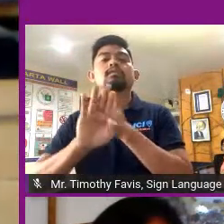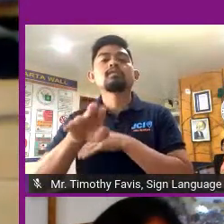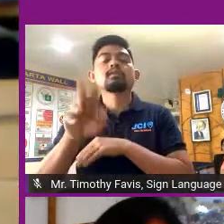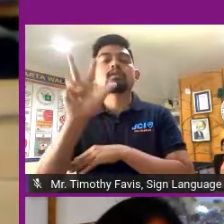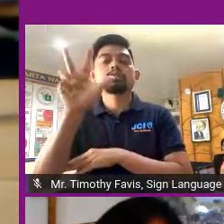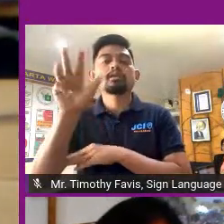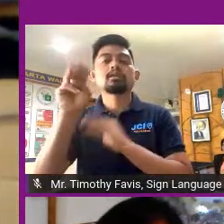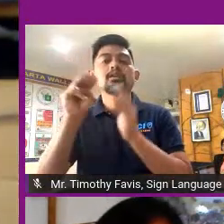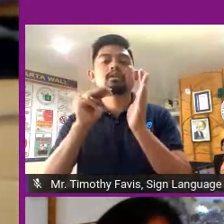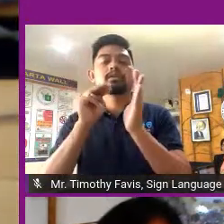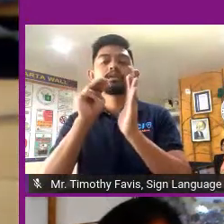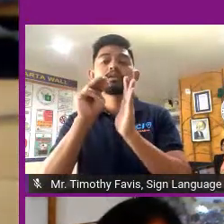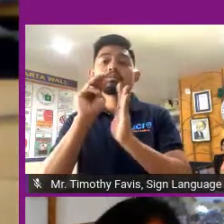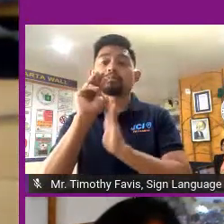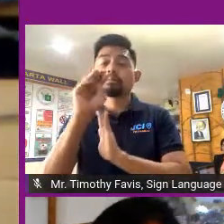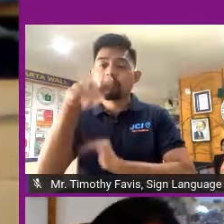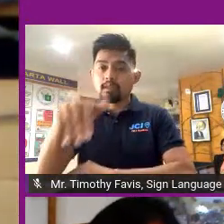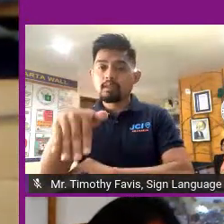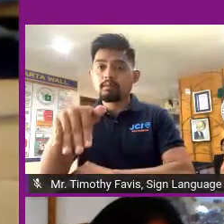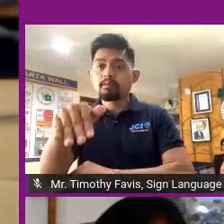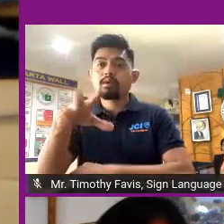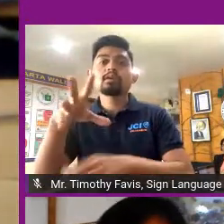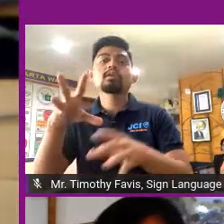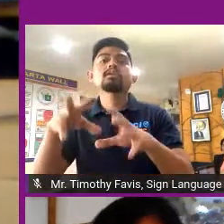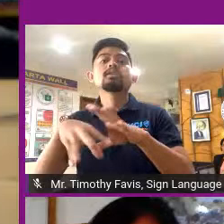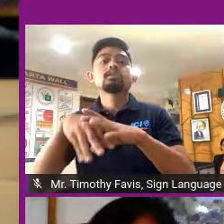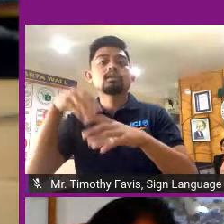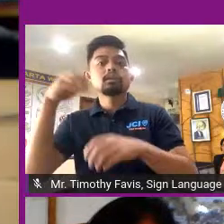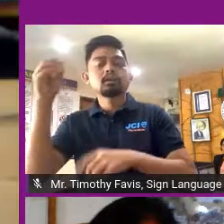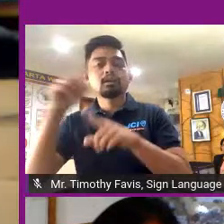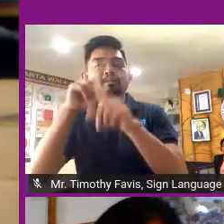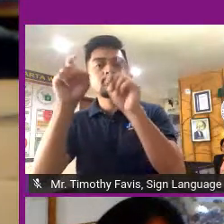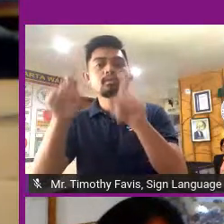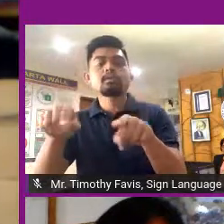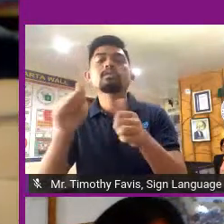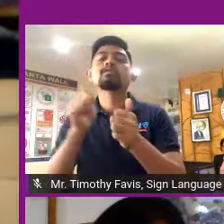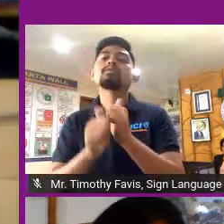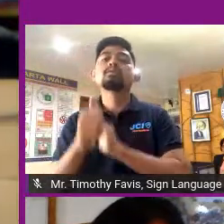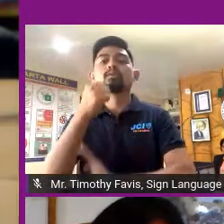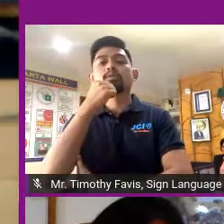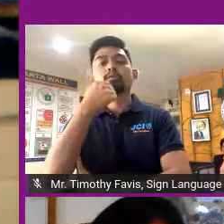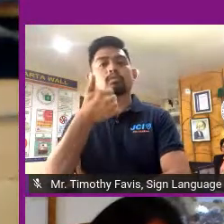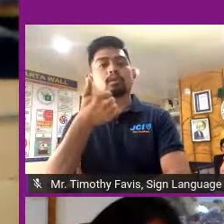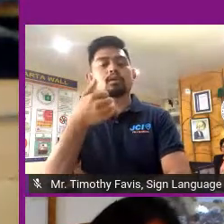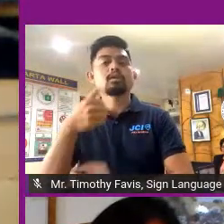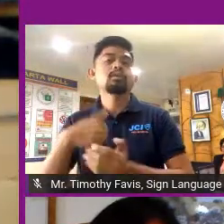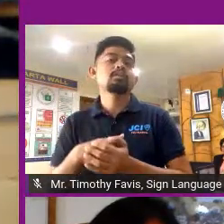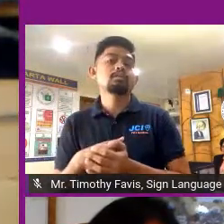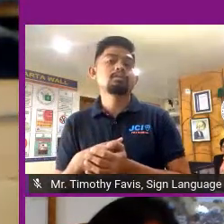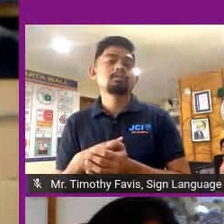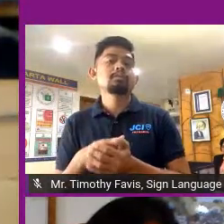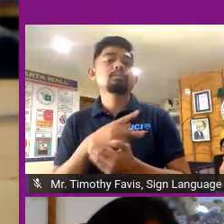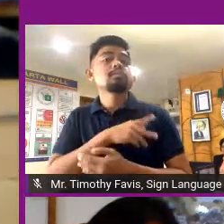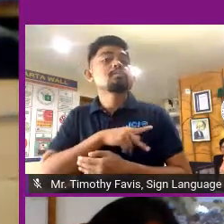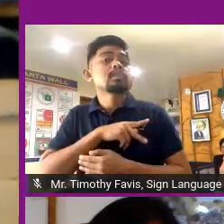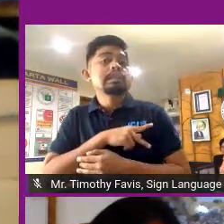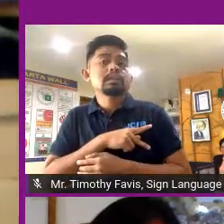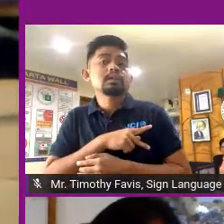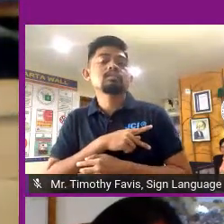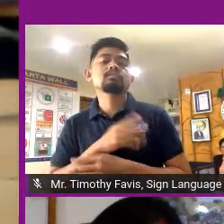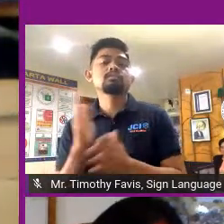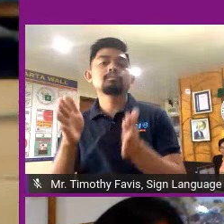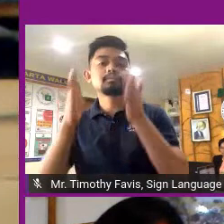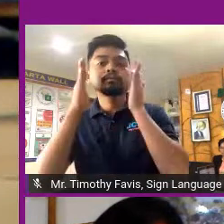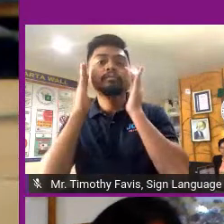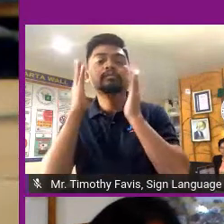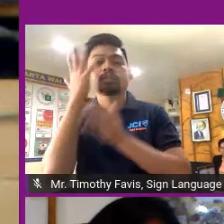p.m. po, aalisin na po namin yung mga questions. So bukas po, abangan niyo ulit kami sa kontinuasyon